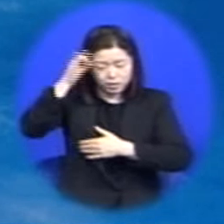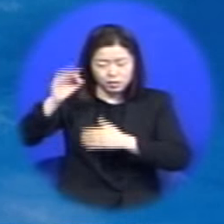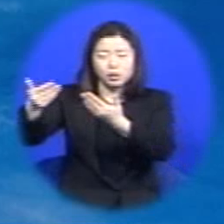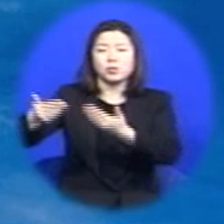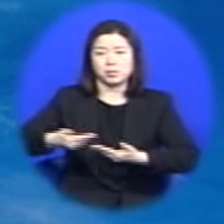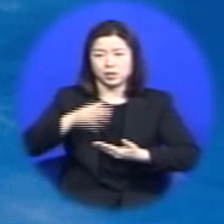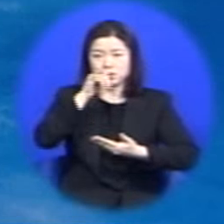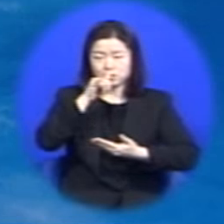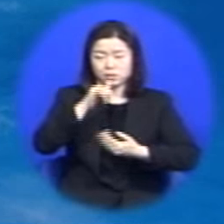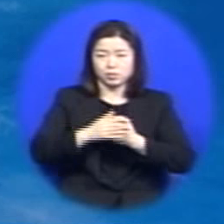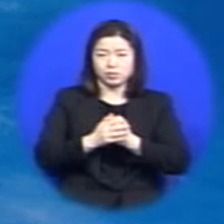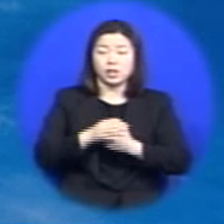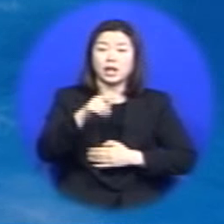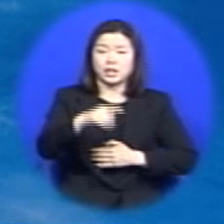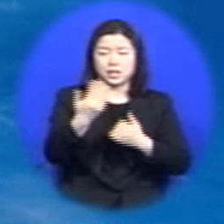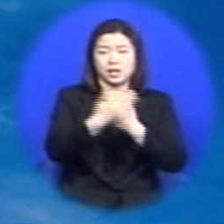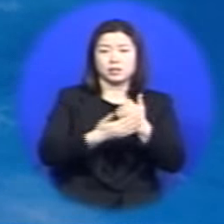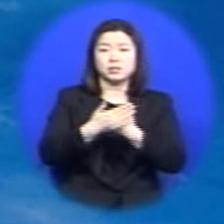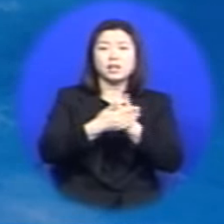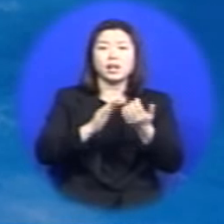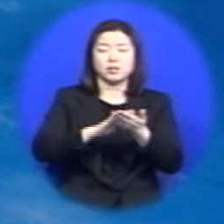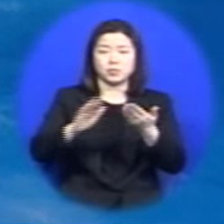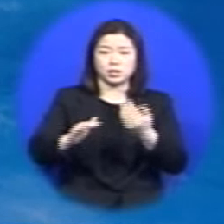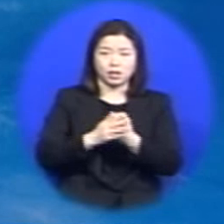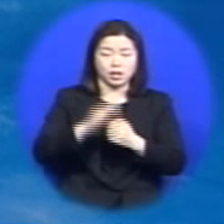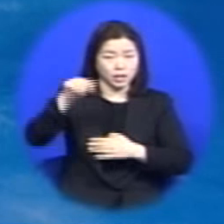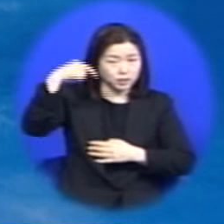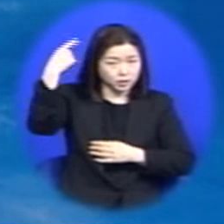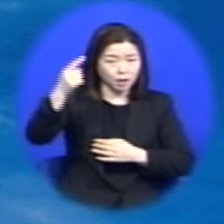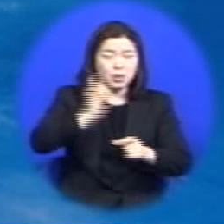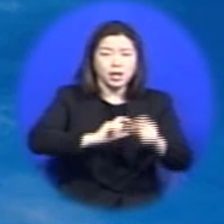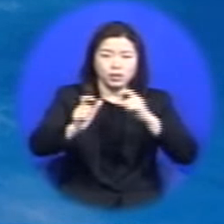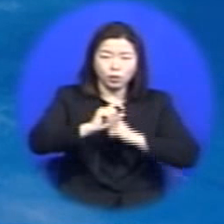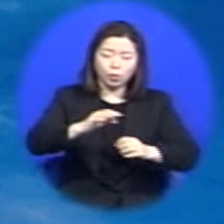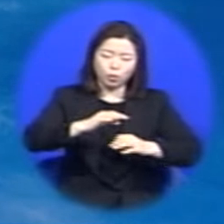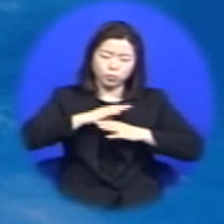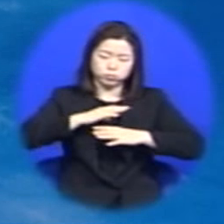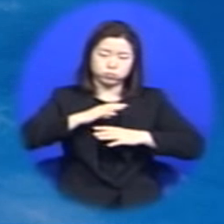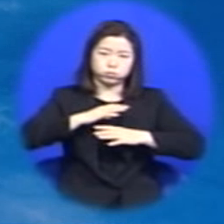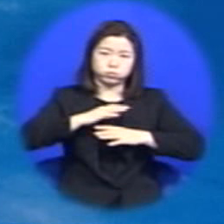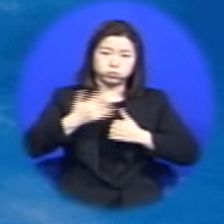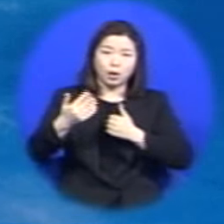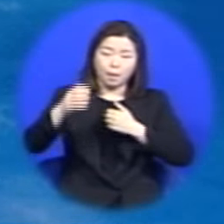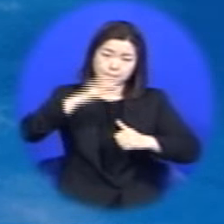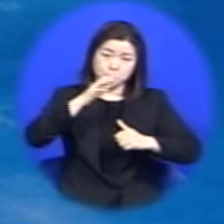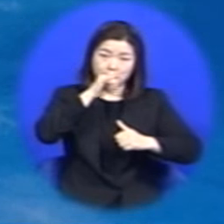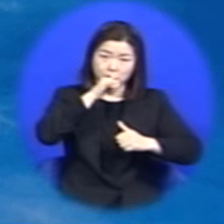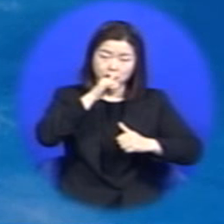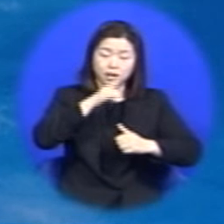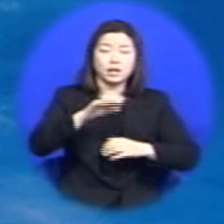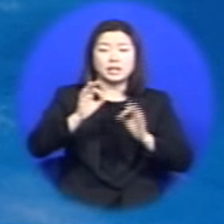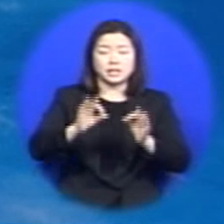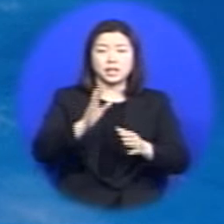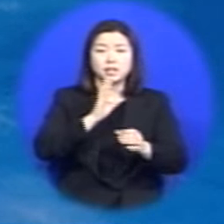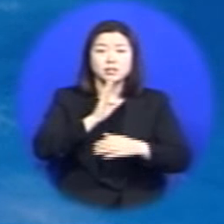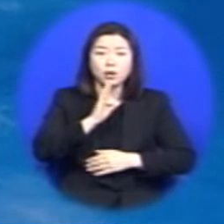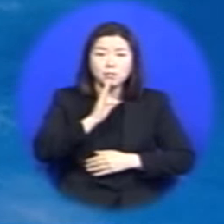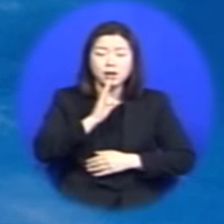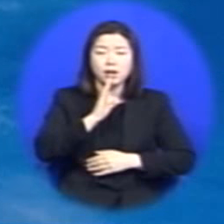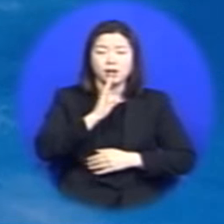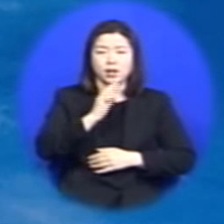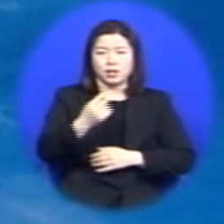이게 은혜거든요. 그 다음에 더 무서운 핍박이 왔어요. 이제는 정말